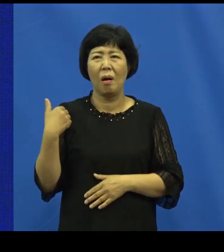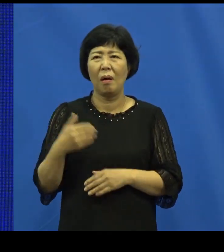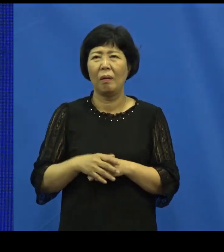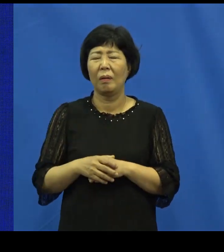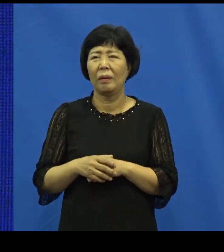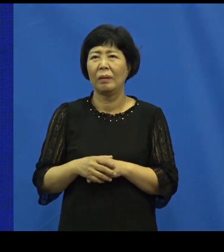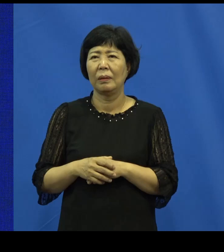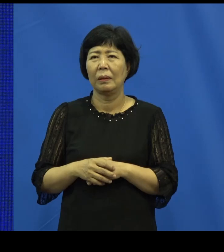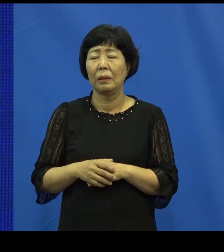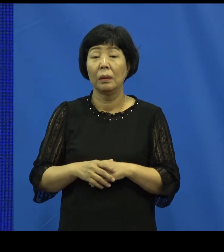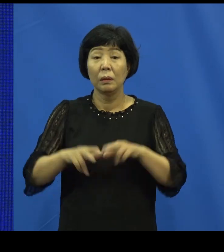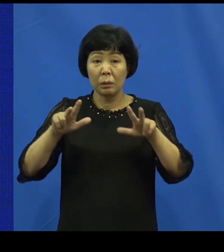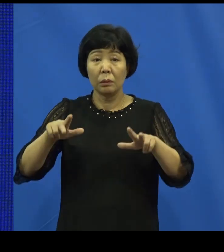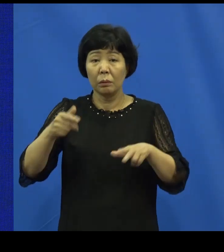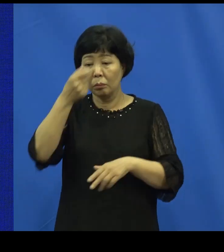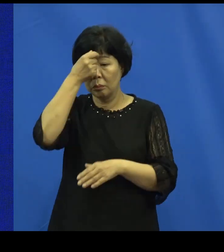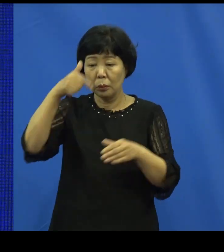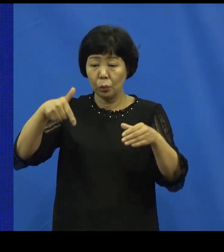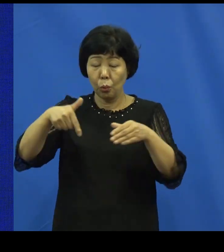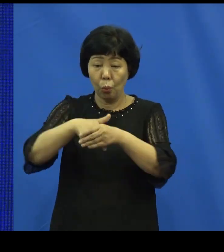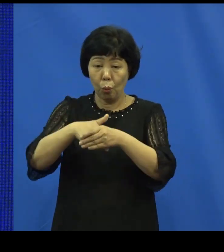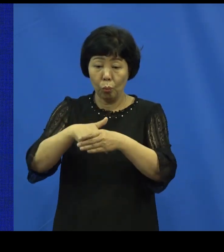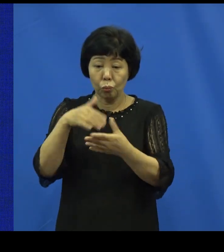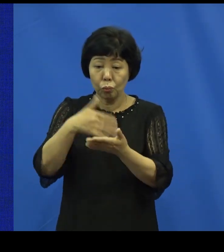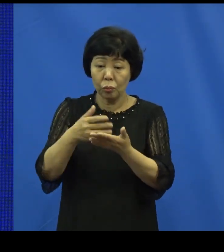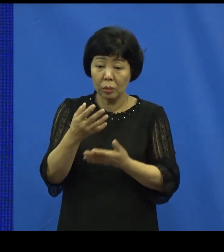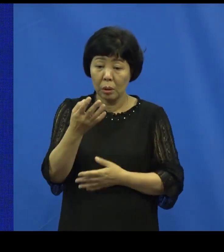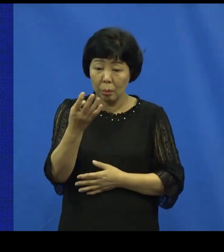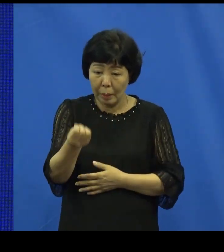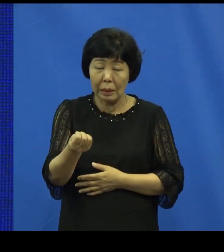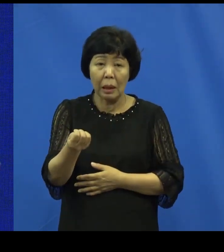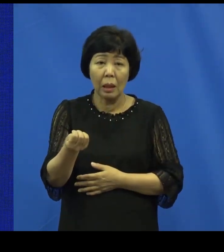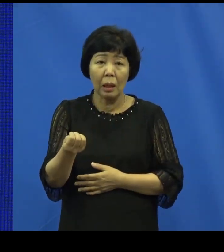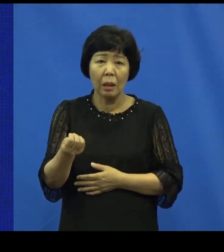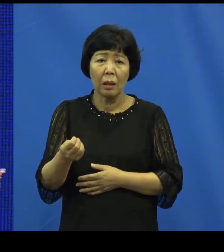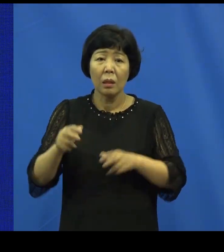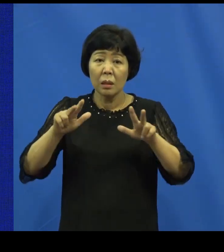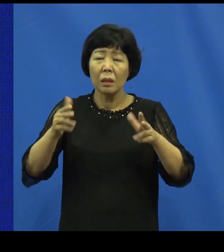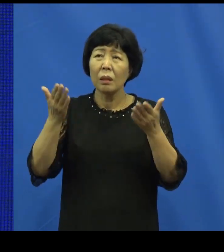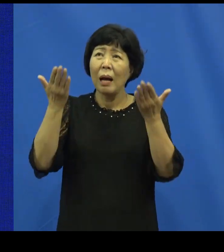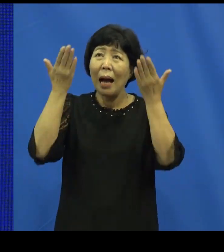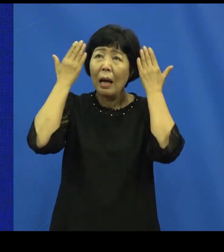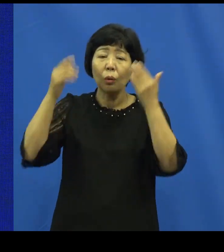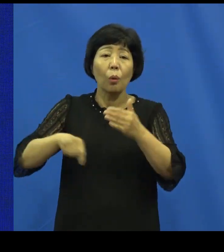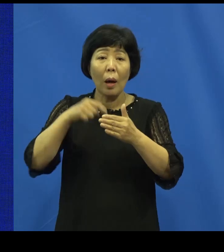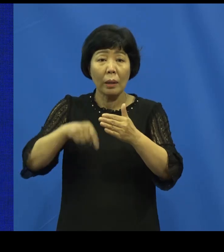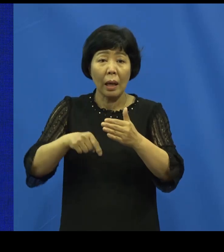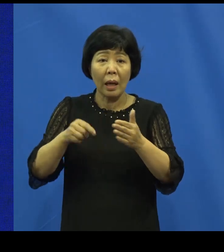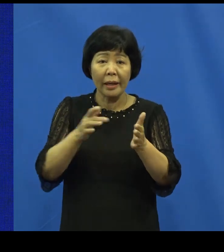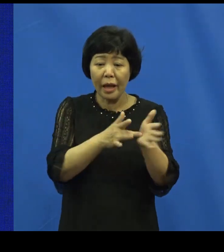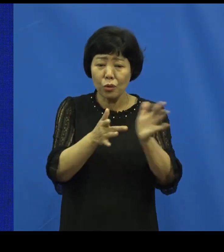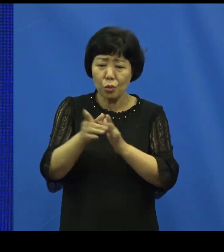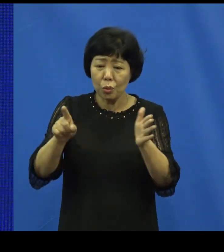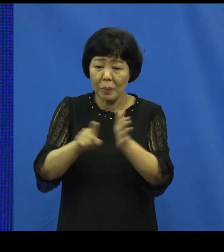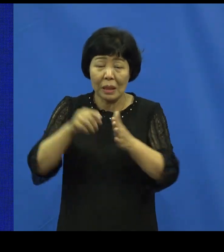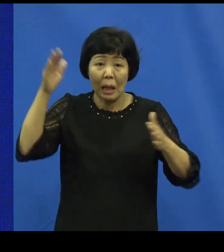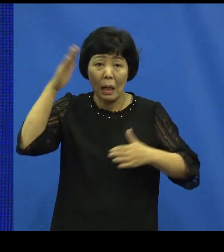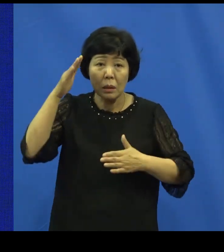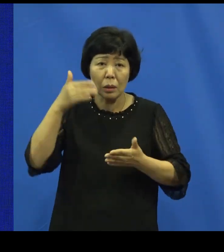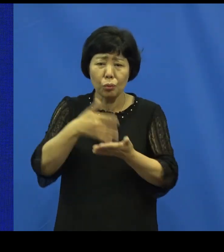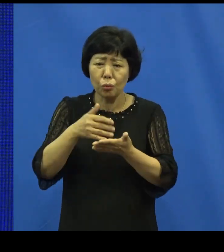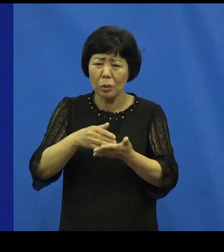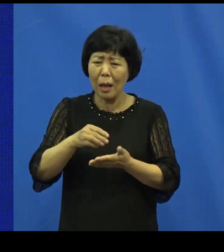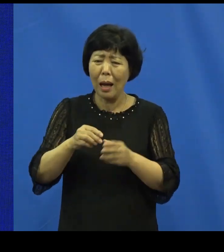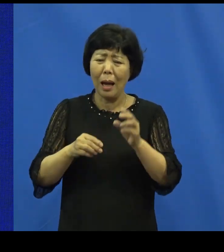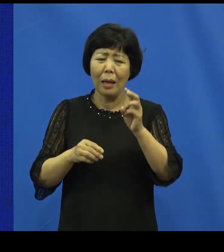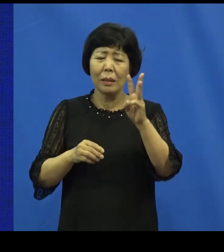수의 규모를 가지고 있지만 지금 우리 학교에 가면 우리 학생들이 가면 예수 믿는 친구들이 별로 없단 말이에요. 3%라고 얘기하잖아요.